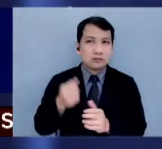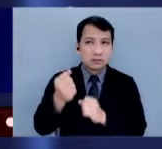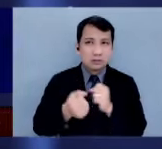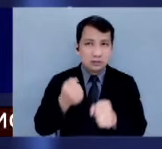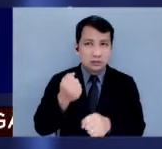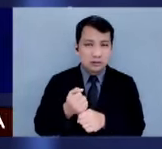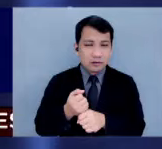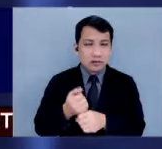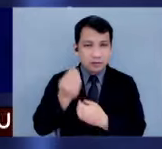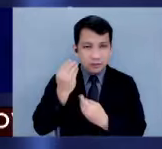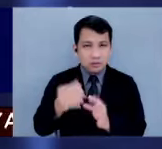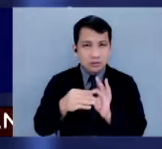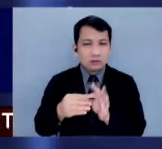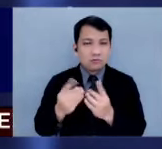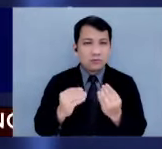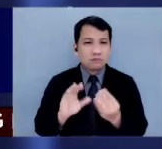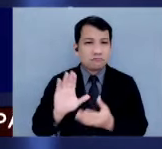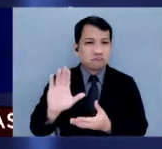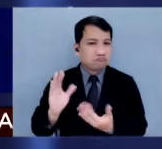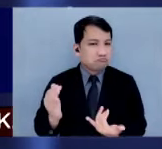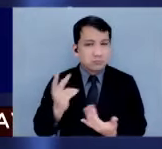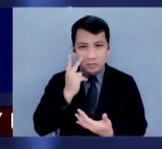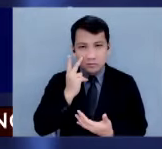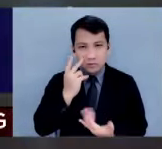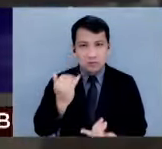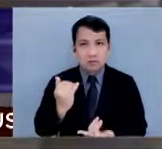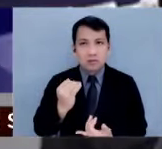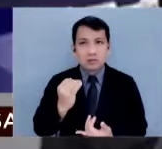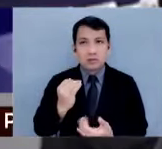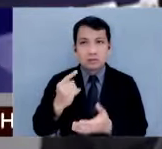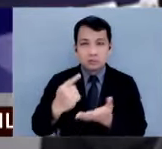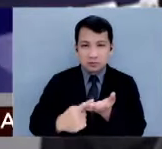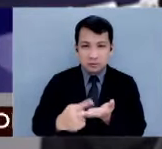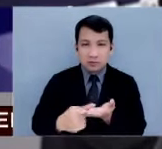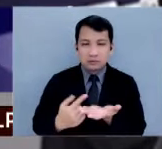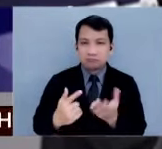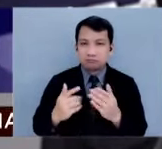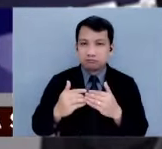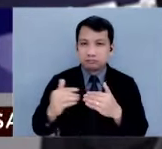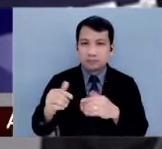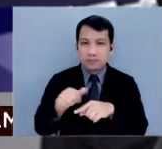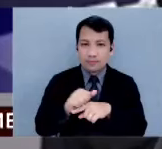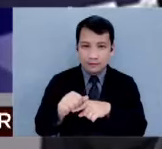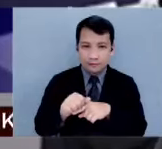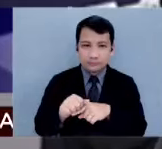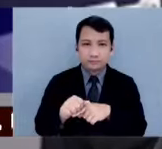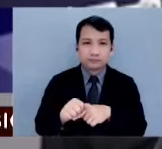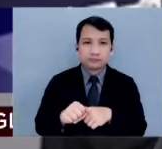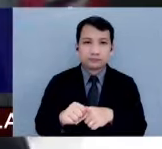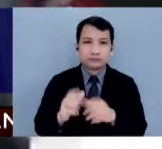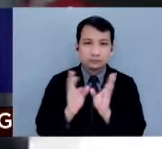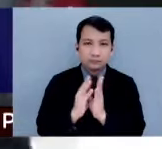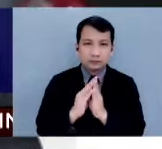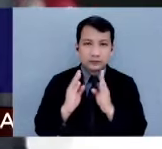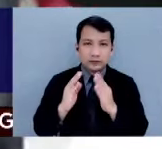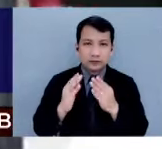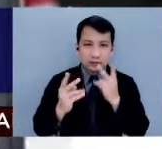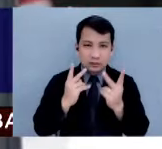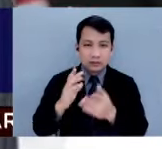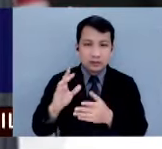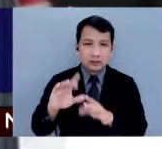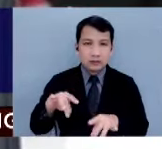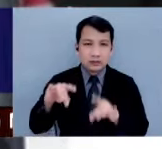as to having yearly exercises, well, that's probably something that we can discuss. Sabi ng Pangulo, napag-usapan sa pagbisita niya sa Melbourne ang tungkol